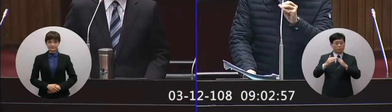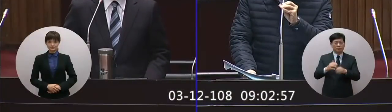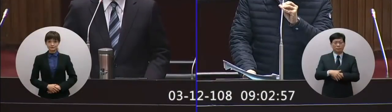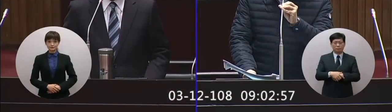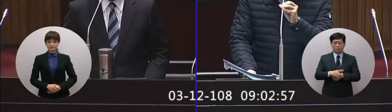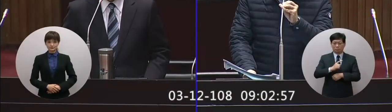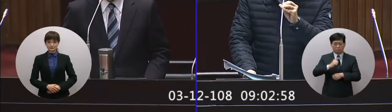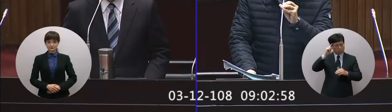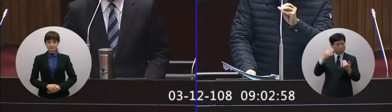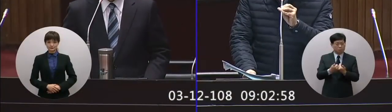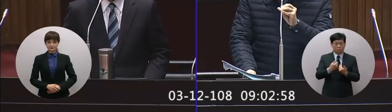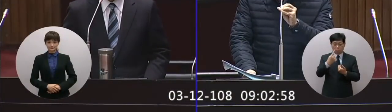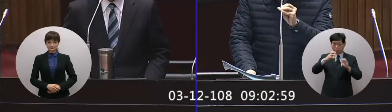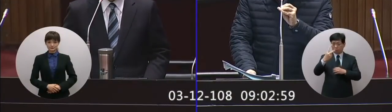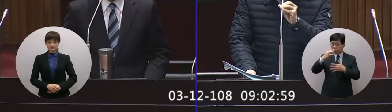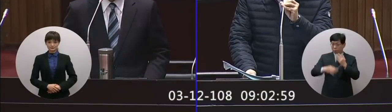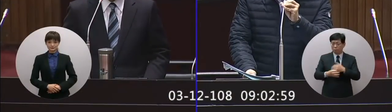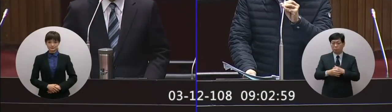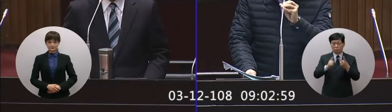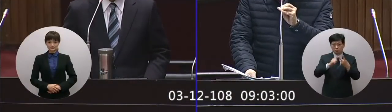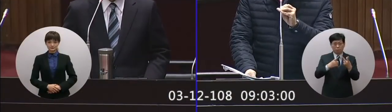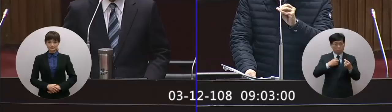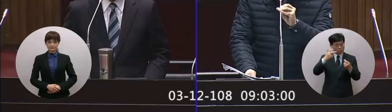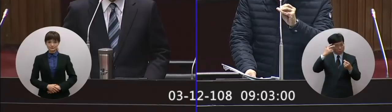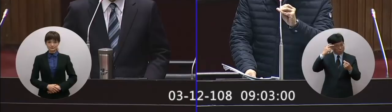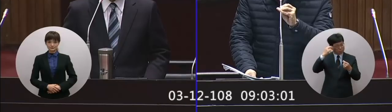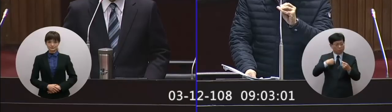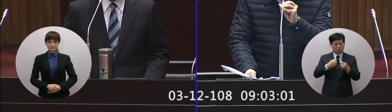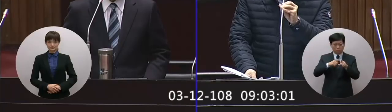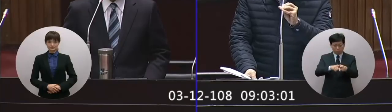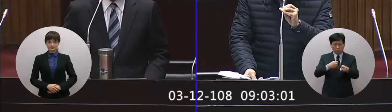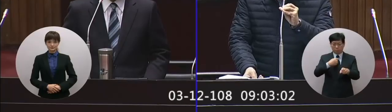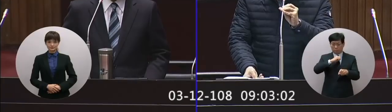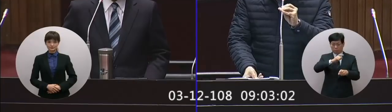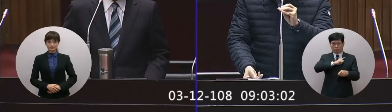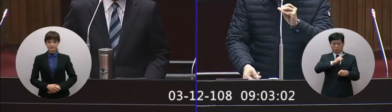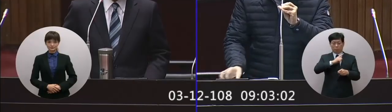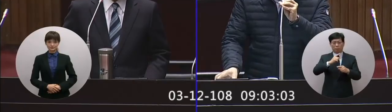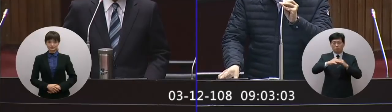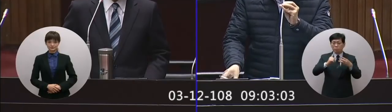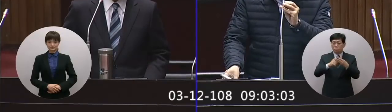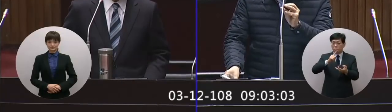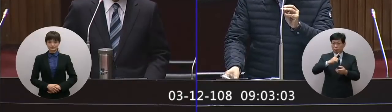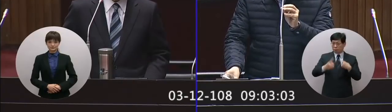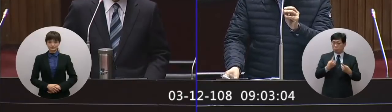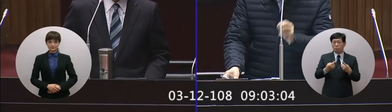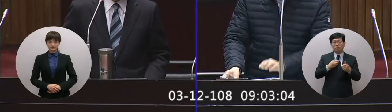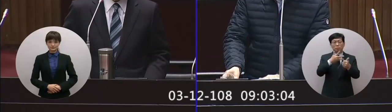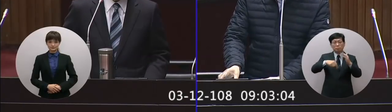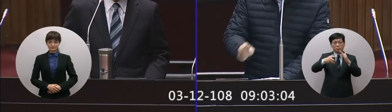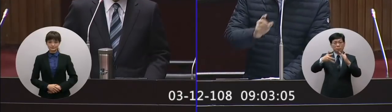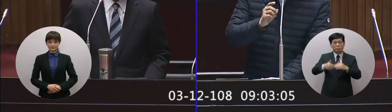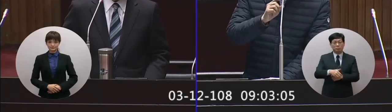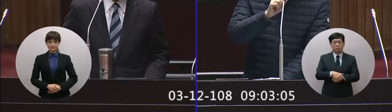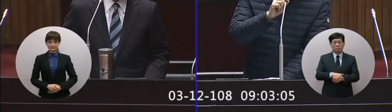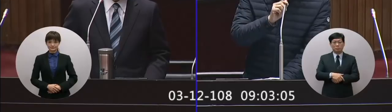们强烈反对一国两制，也坚持台湾的民主自由。请问院长，但